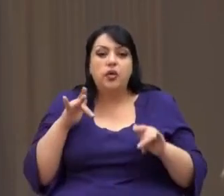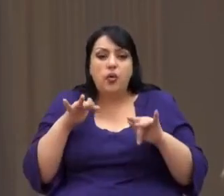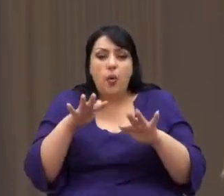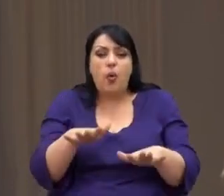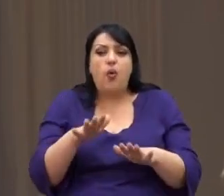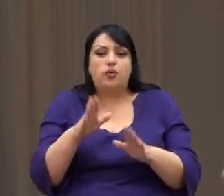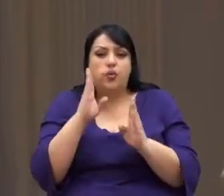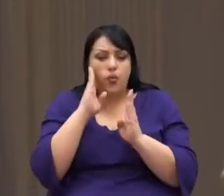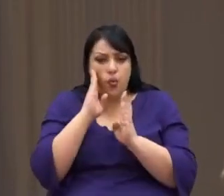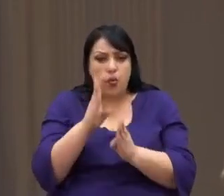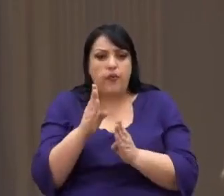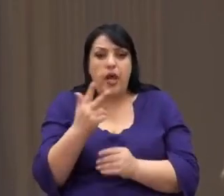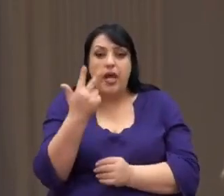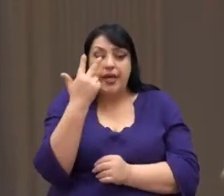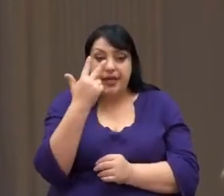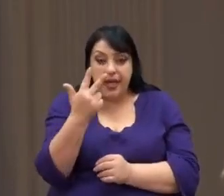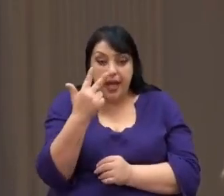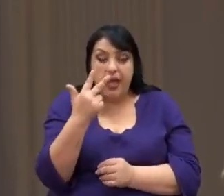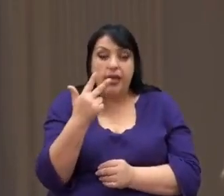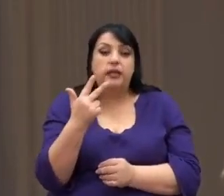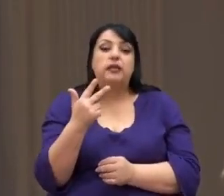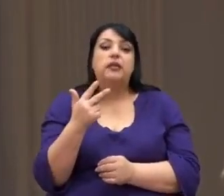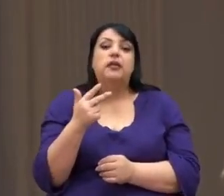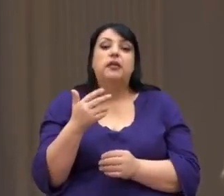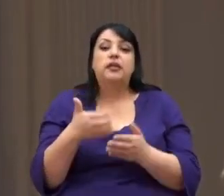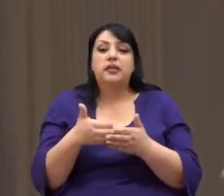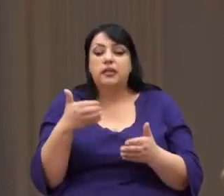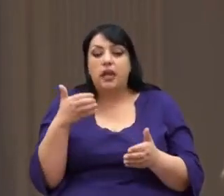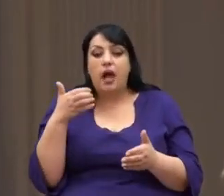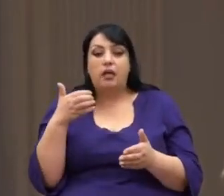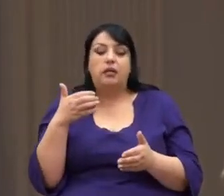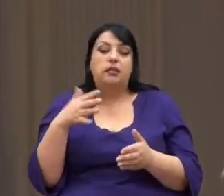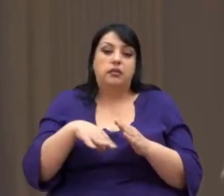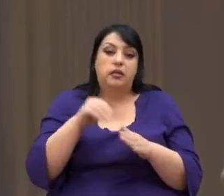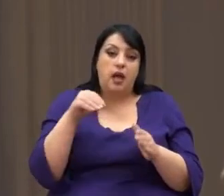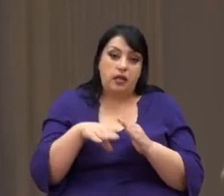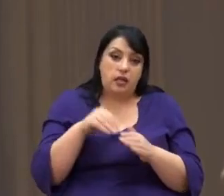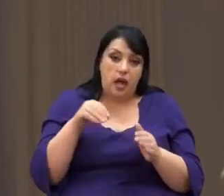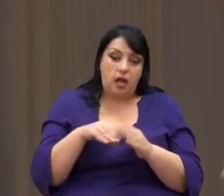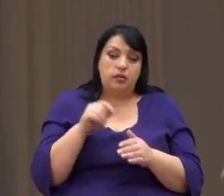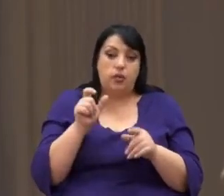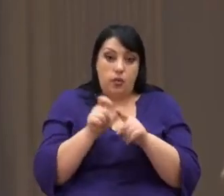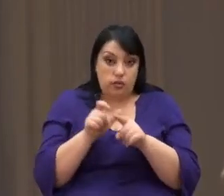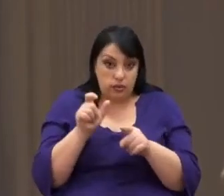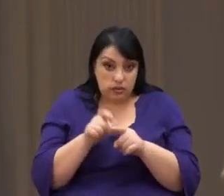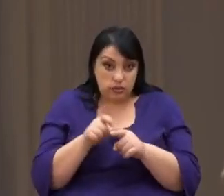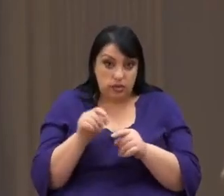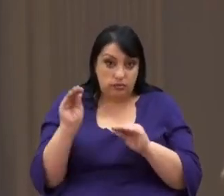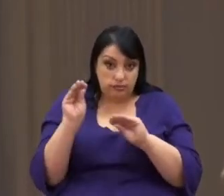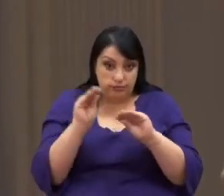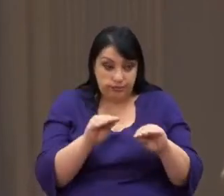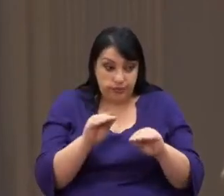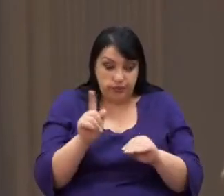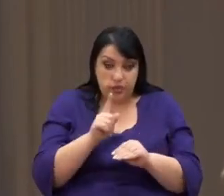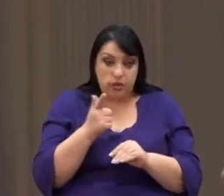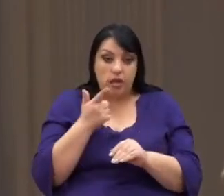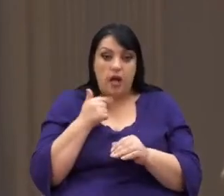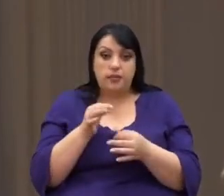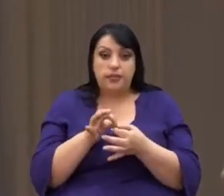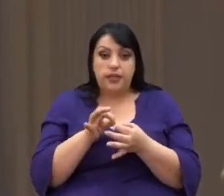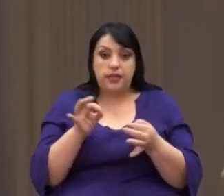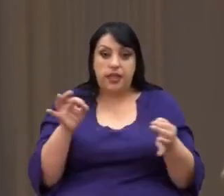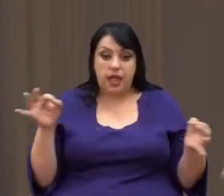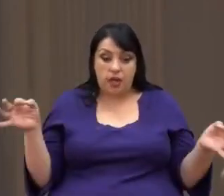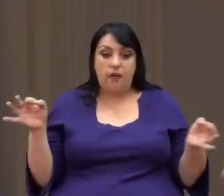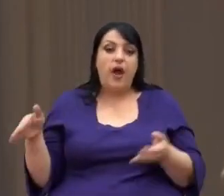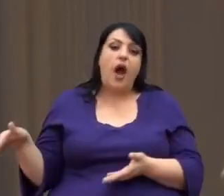գործուղված 3 քաղաքական ուժերի նախընտրական ծրագրերից դրույթներ, որտեղ ինչպես տեսակ կարմիր թելով